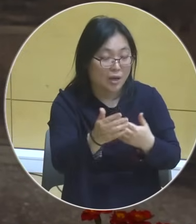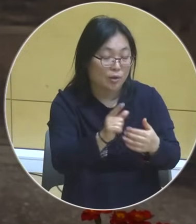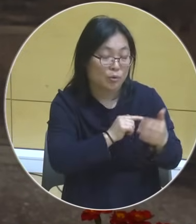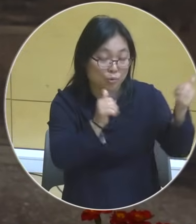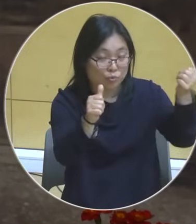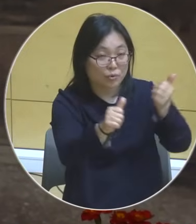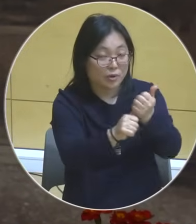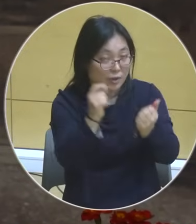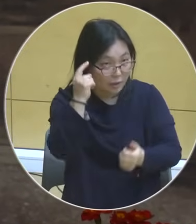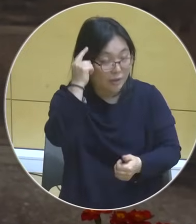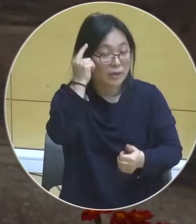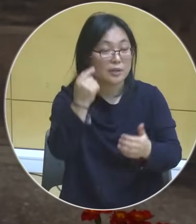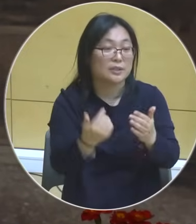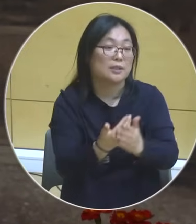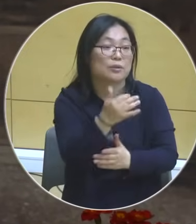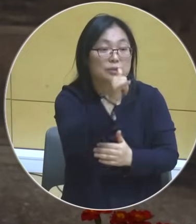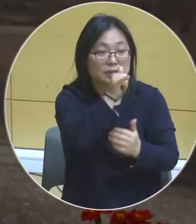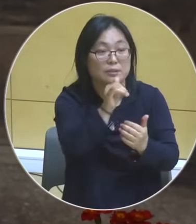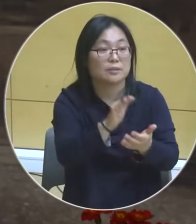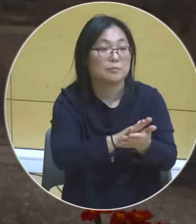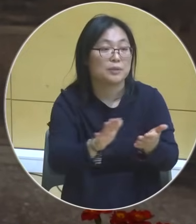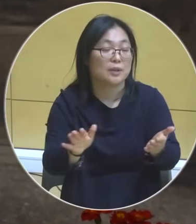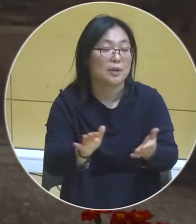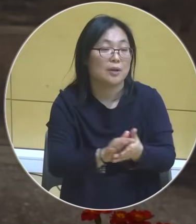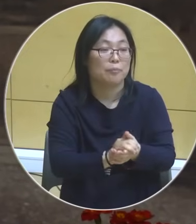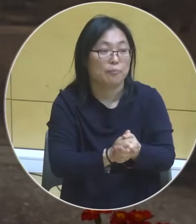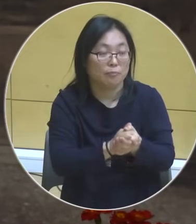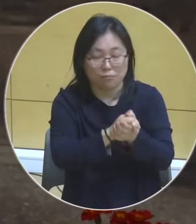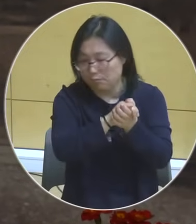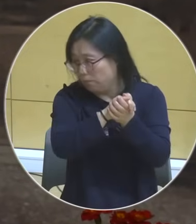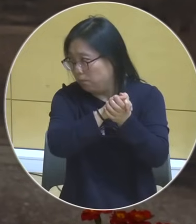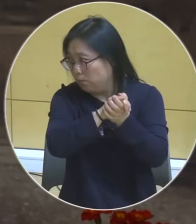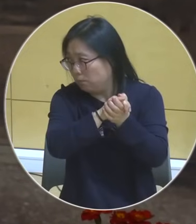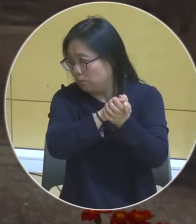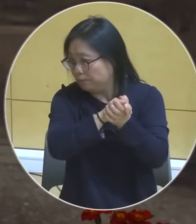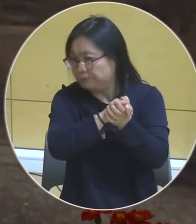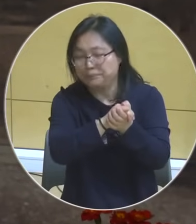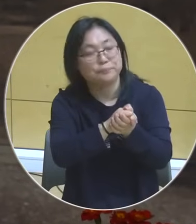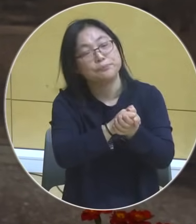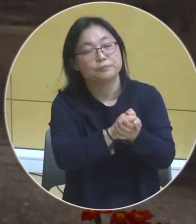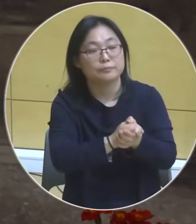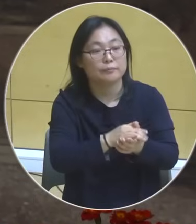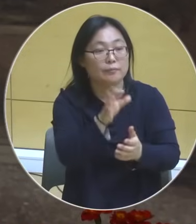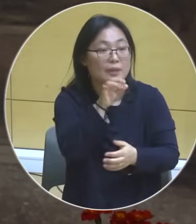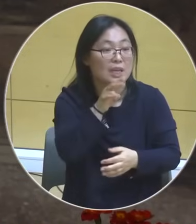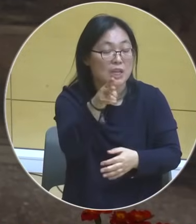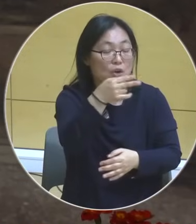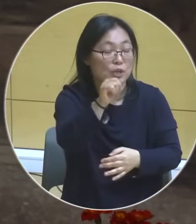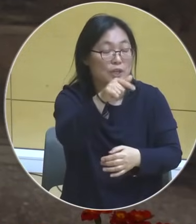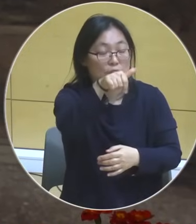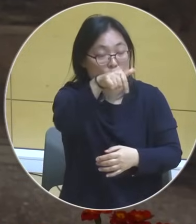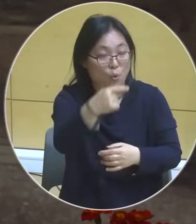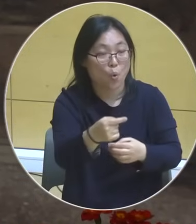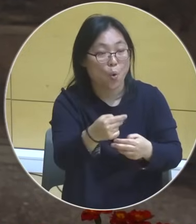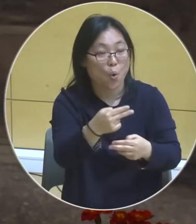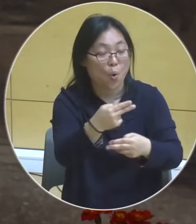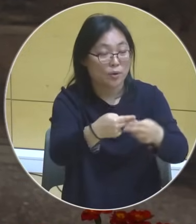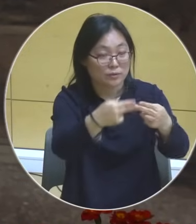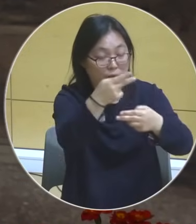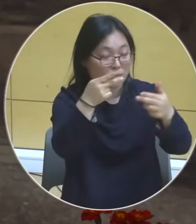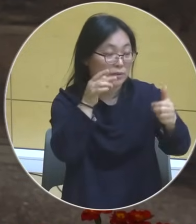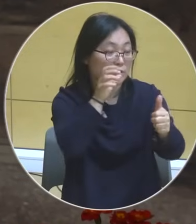사건이 있었습니다. 그가 여리고성을 점령하고 아이성을 점령할 때 정말 보잘것없는 작은 성인